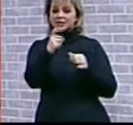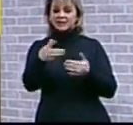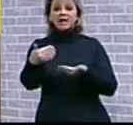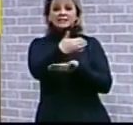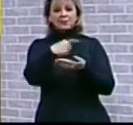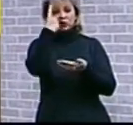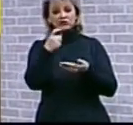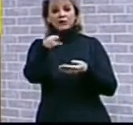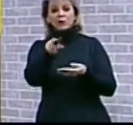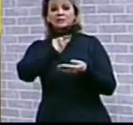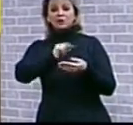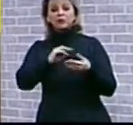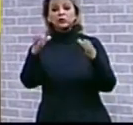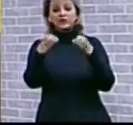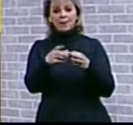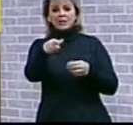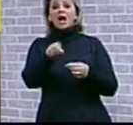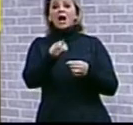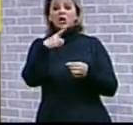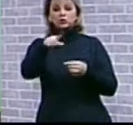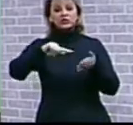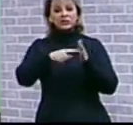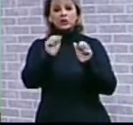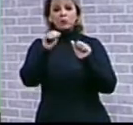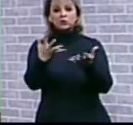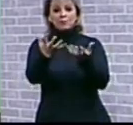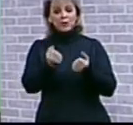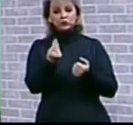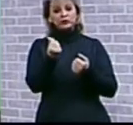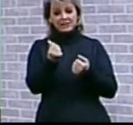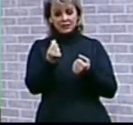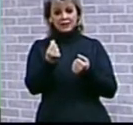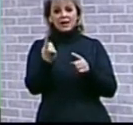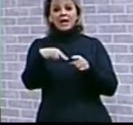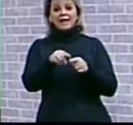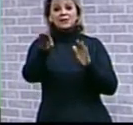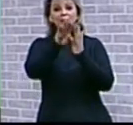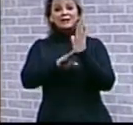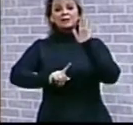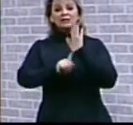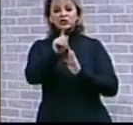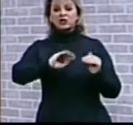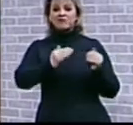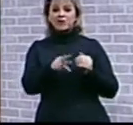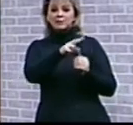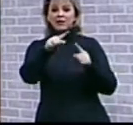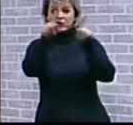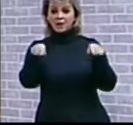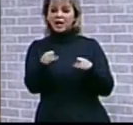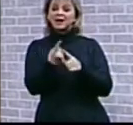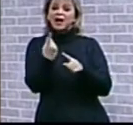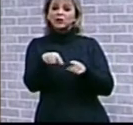собирать информацию, работать в команде, а на хорошие идеи можно получить деньги. Это программа «Начинающий фермер», в рамках которой